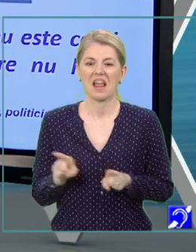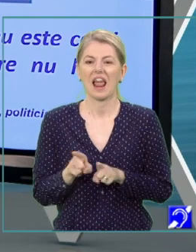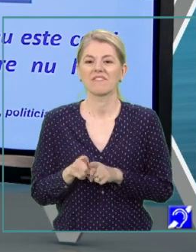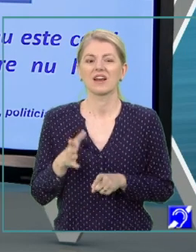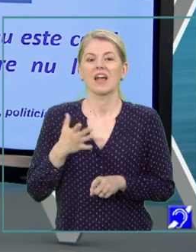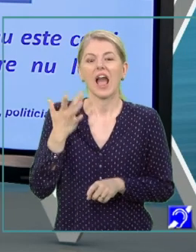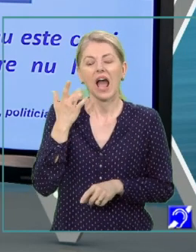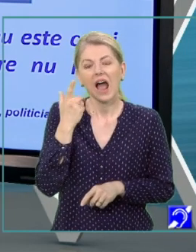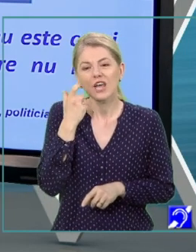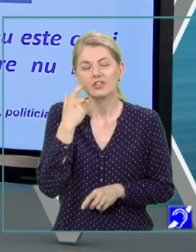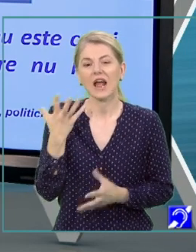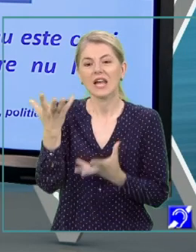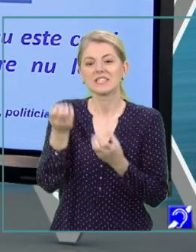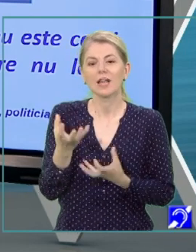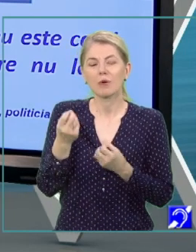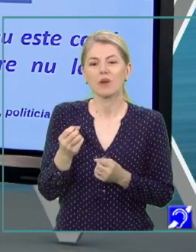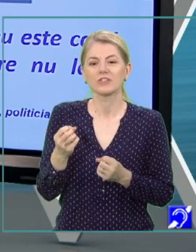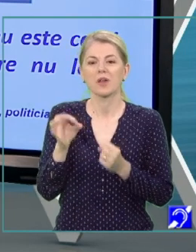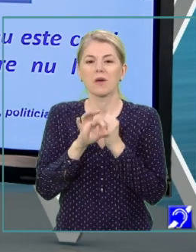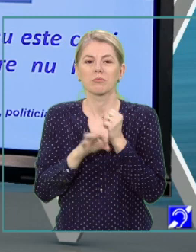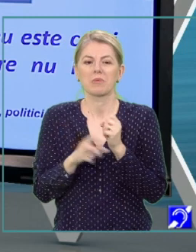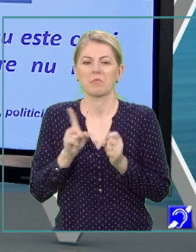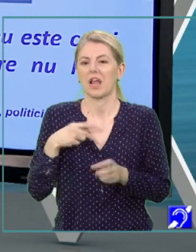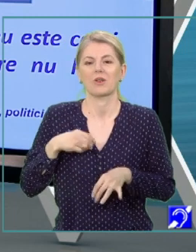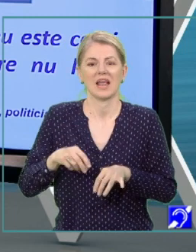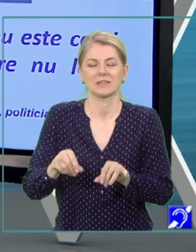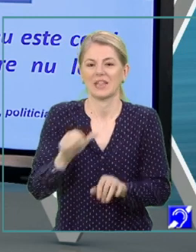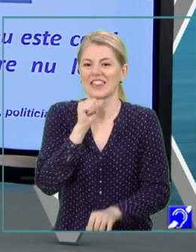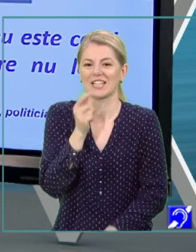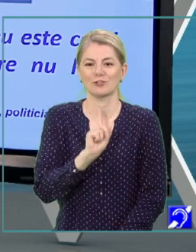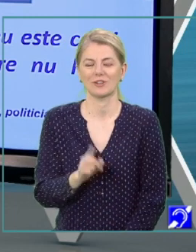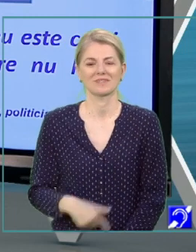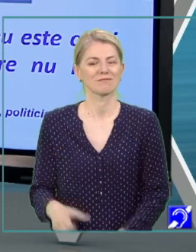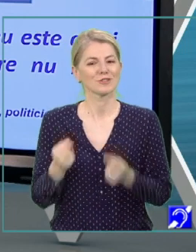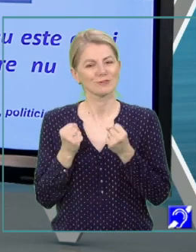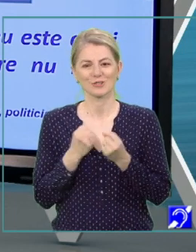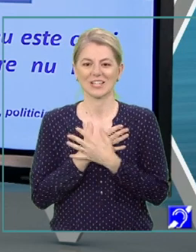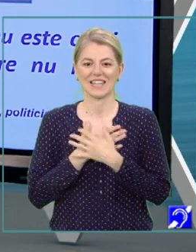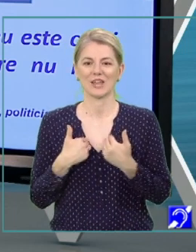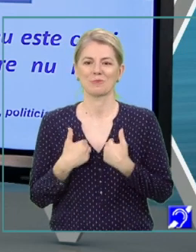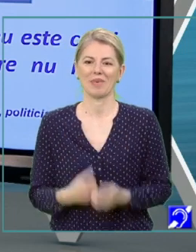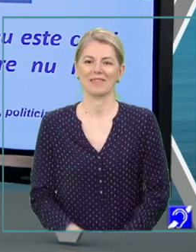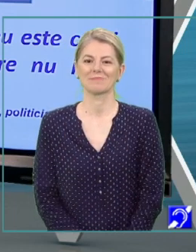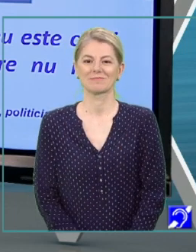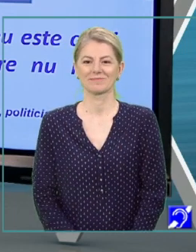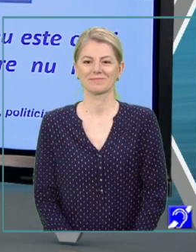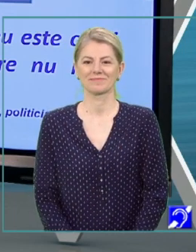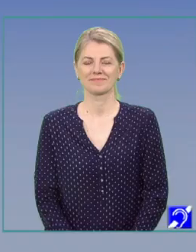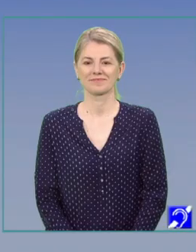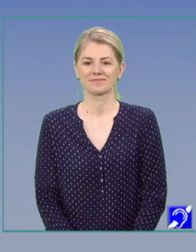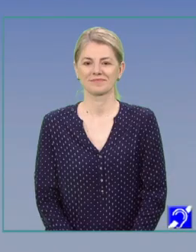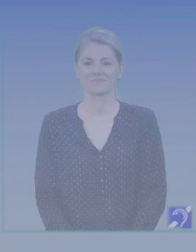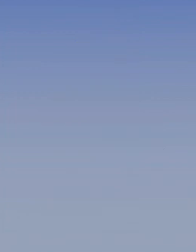cum ai încerca să culegi niște roade pe care nu le-ai semănat niciodată. Succes, dragii mei!